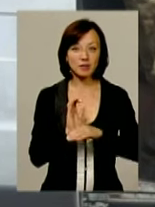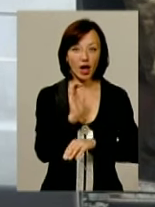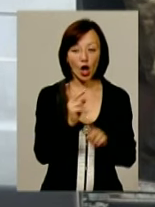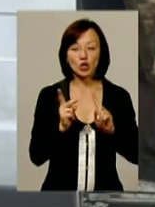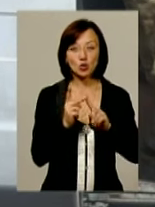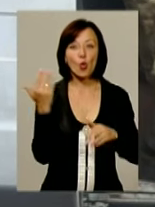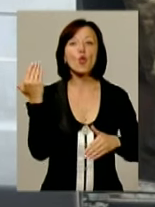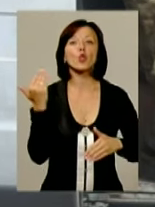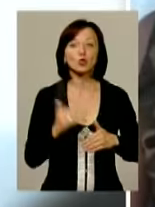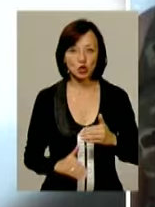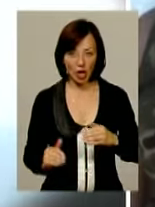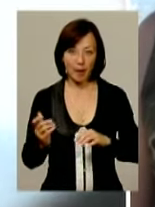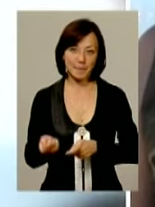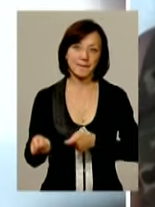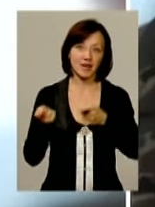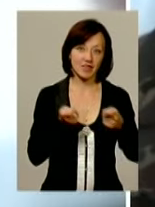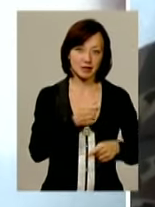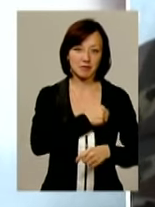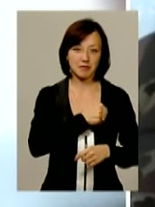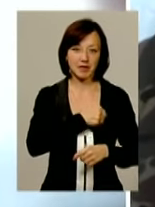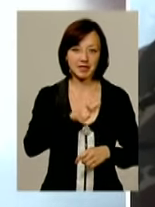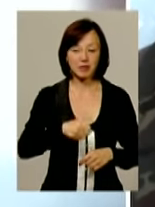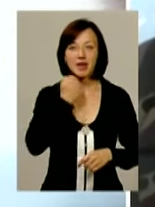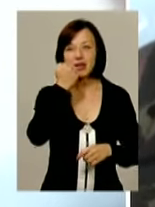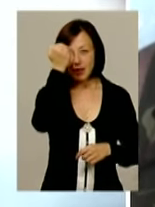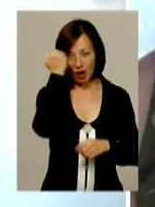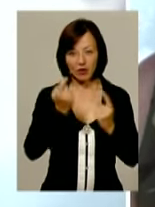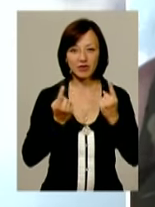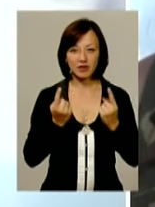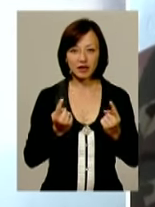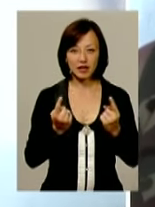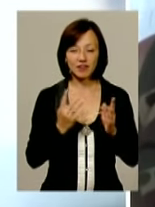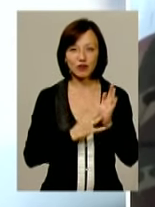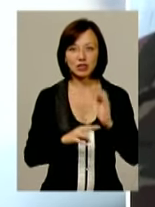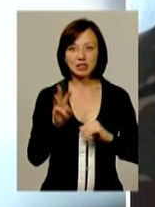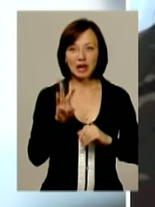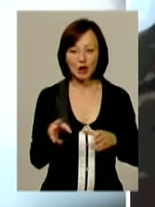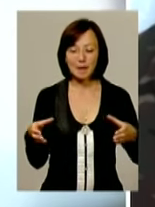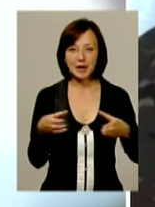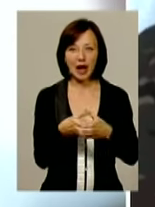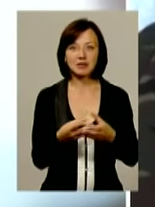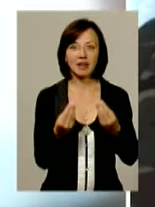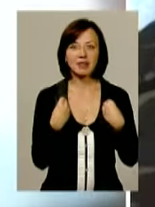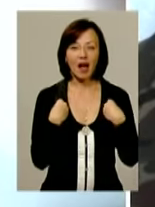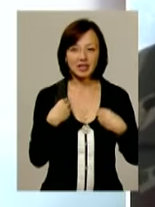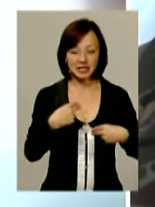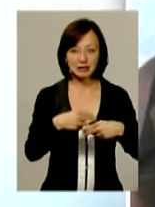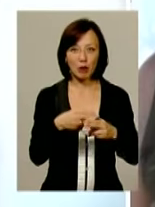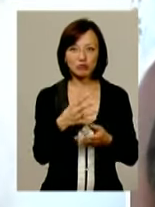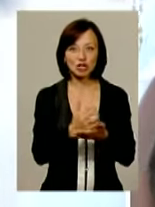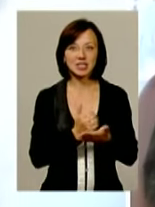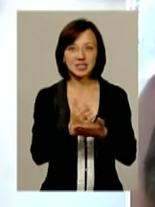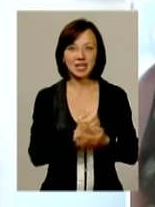іншу вже доставили бійцям. Велика подяка від медиків 24-ї бригади за надані запчастини до наших